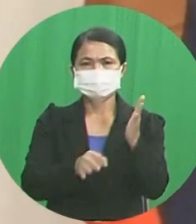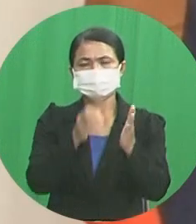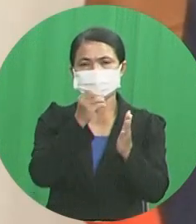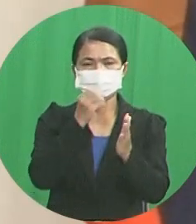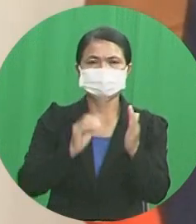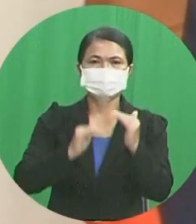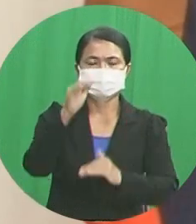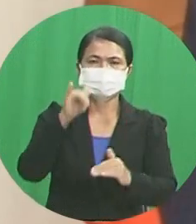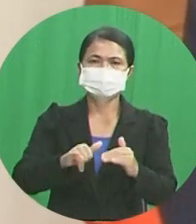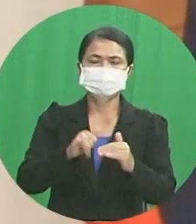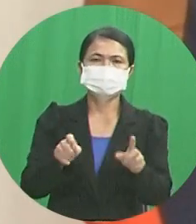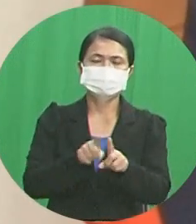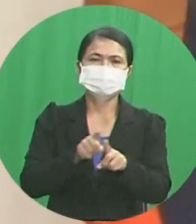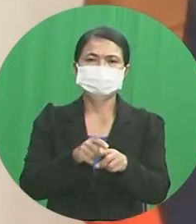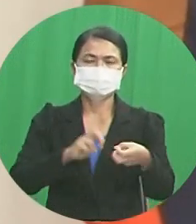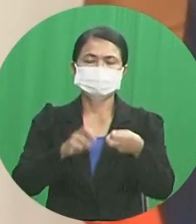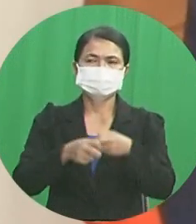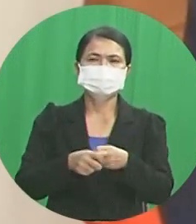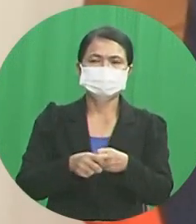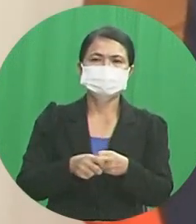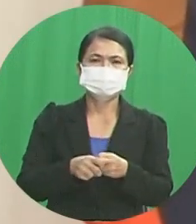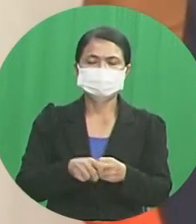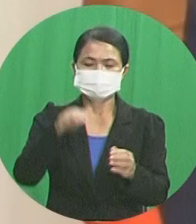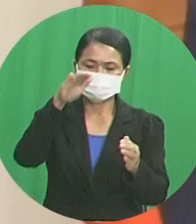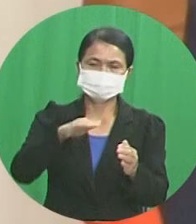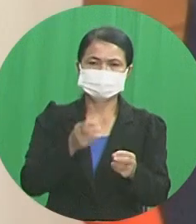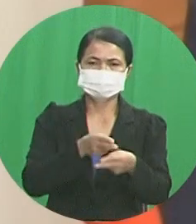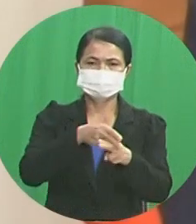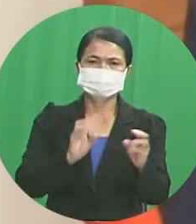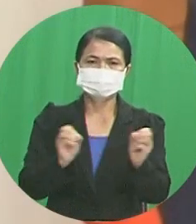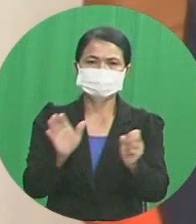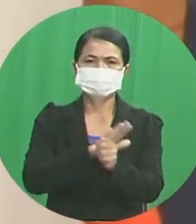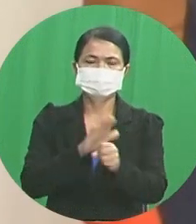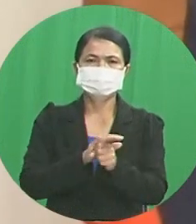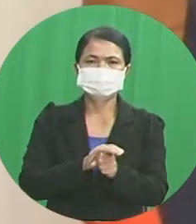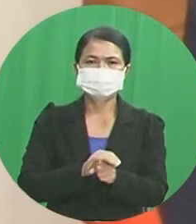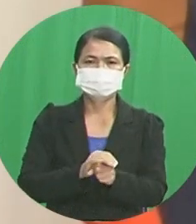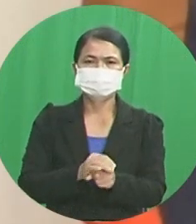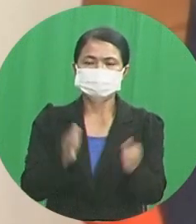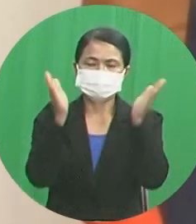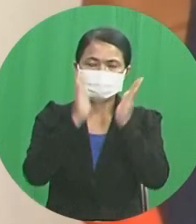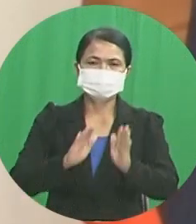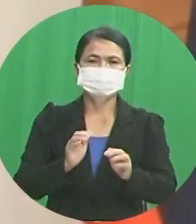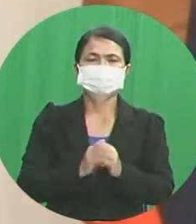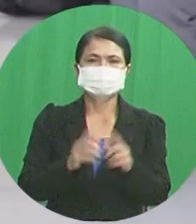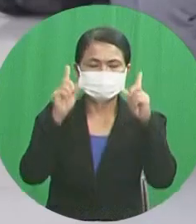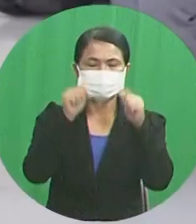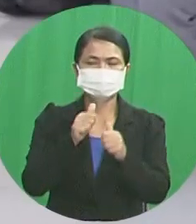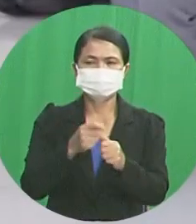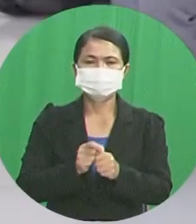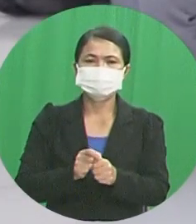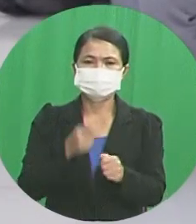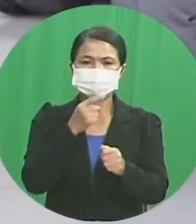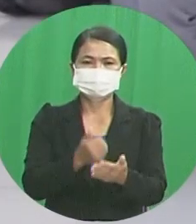ត្ថម្ភខ្ពស់នៅឡើយដូចជាបញ្ហាគ្រឹះក្រិនទម្ងន់មិនគ្រប់និងស្គមស្គមជាដើមឯកឧត្តមបញ្ជាក់ថា